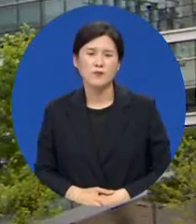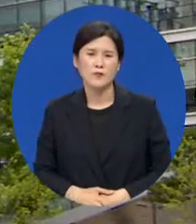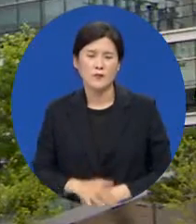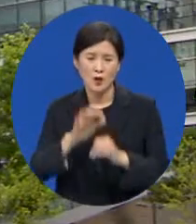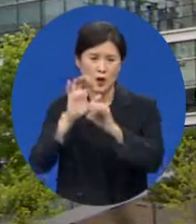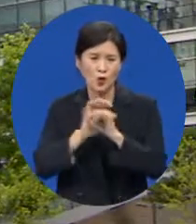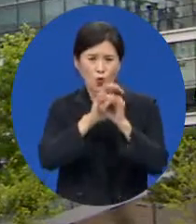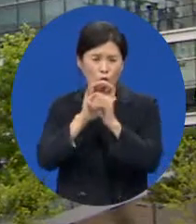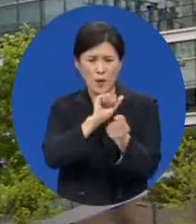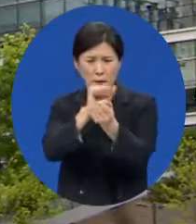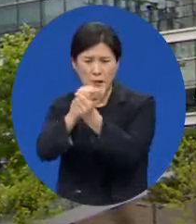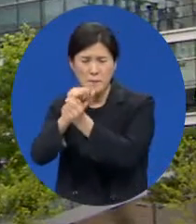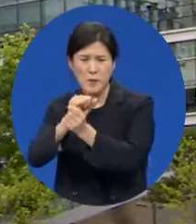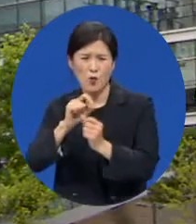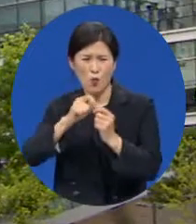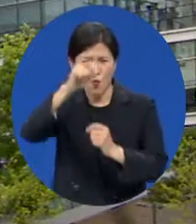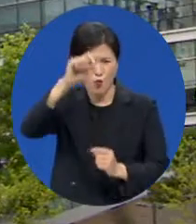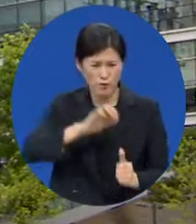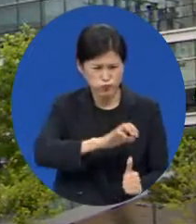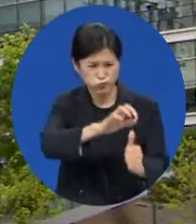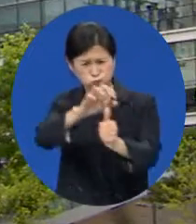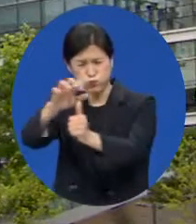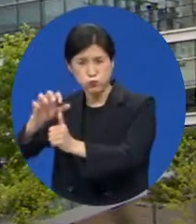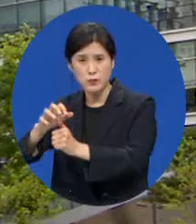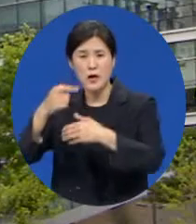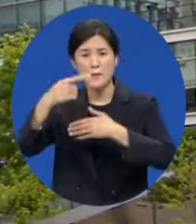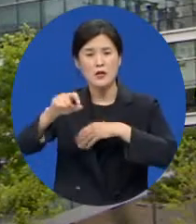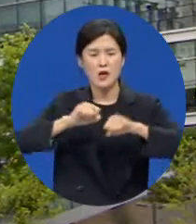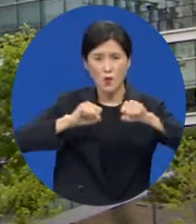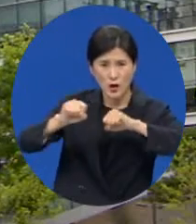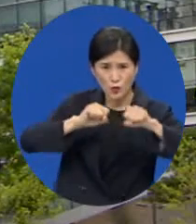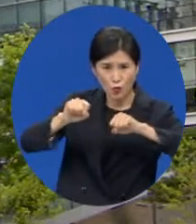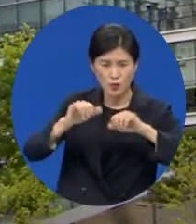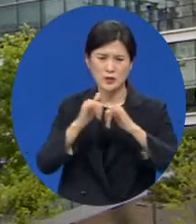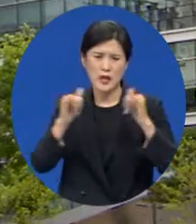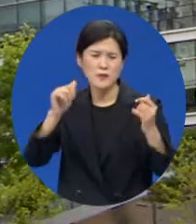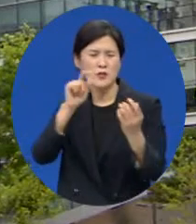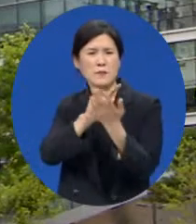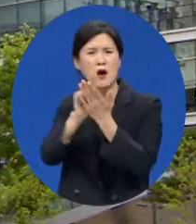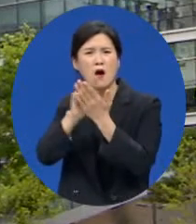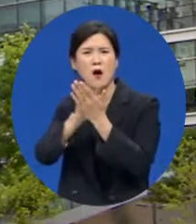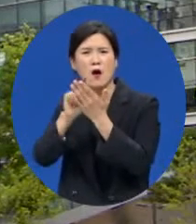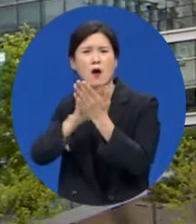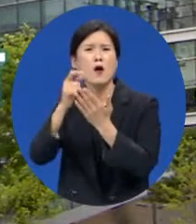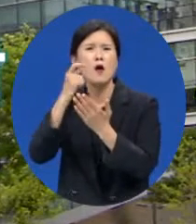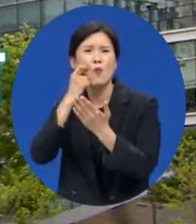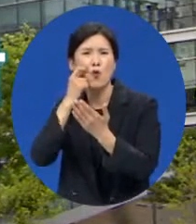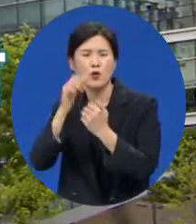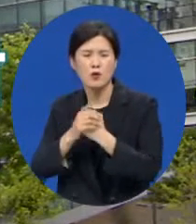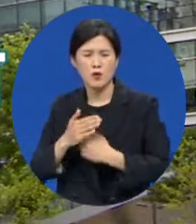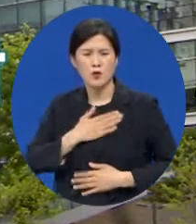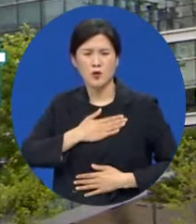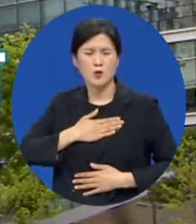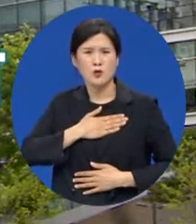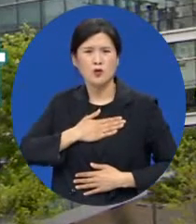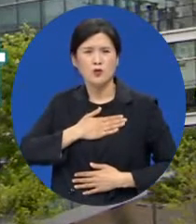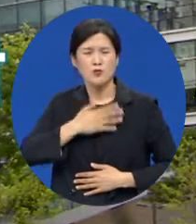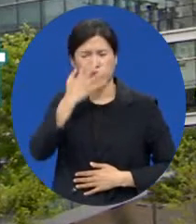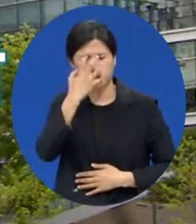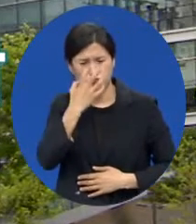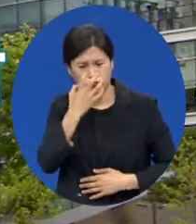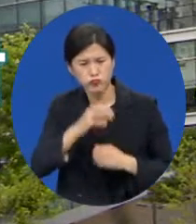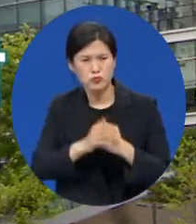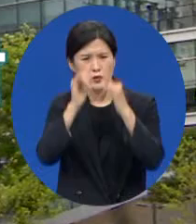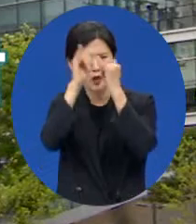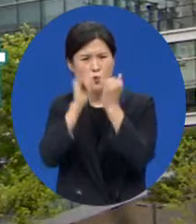장기화 등 코로나 사태로 바깥활동 과 대인 활동이 제한되면서 아이들의 정서 결핍 및 사회성